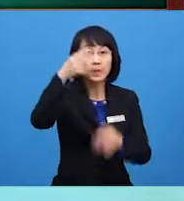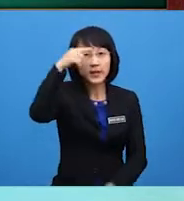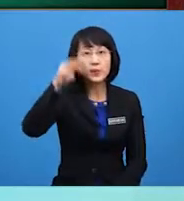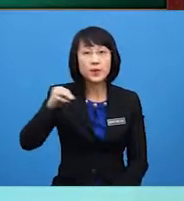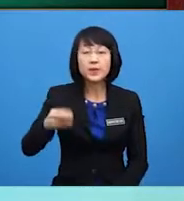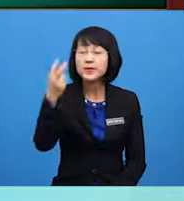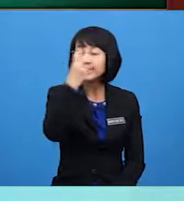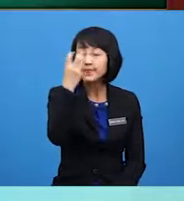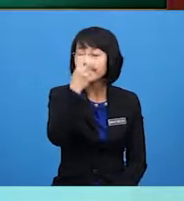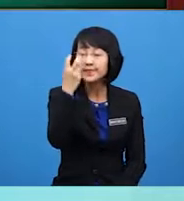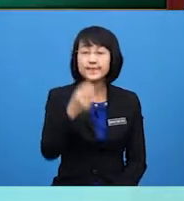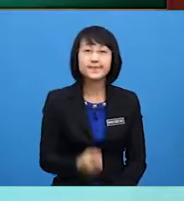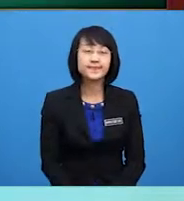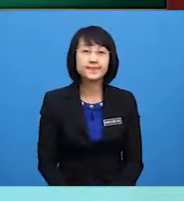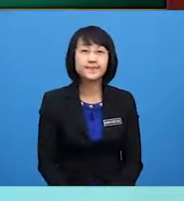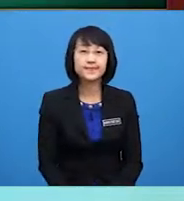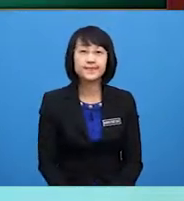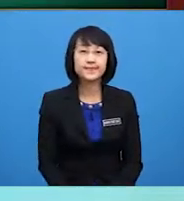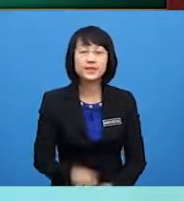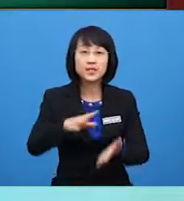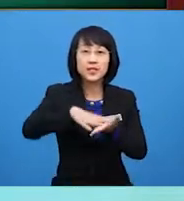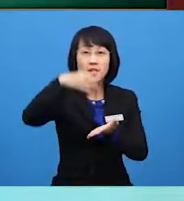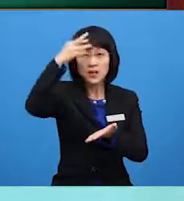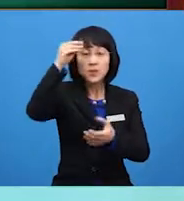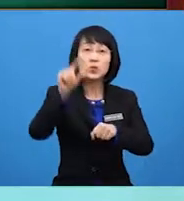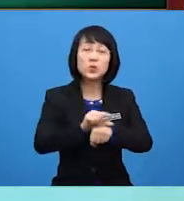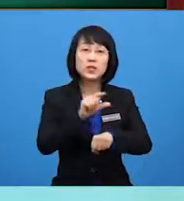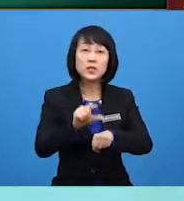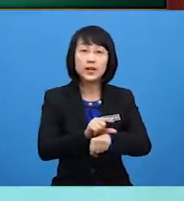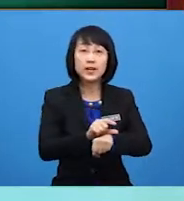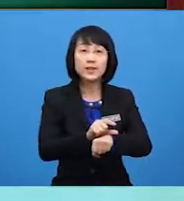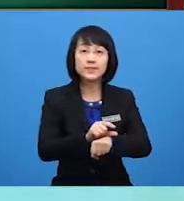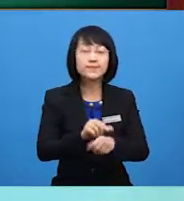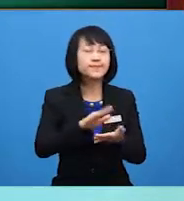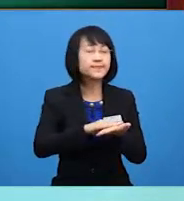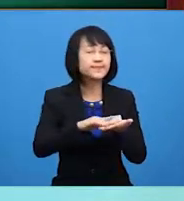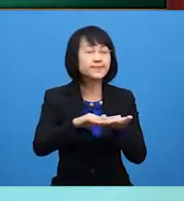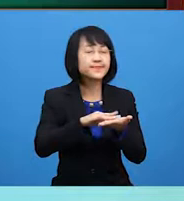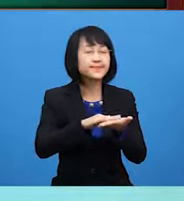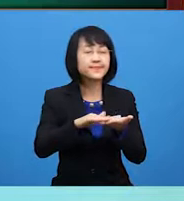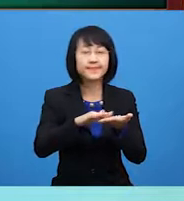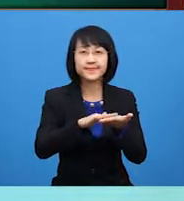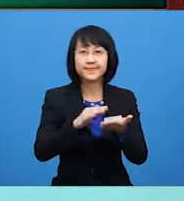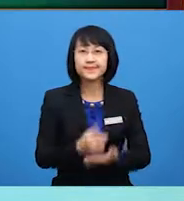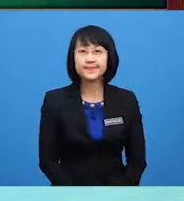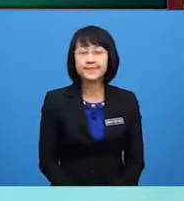upaya penglihatan yang belajar menggunakan kod Braille.